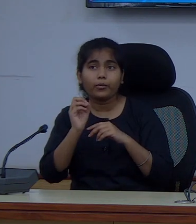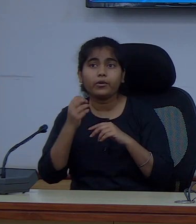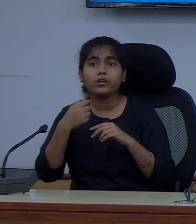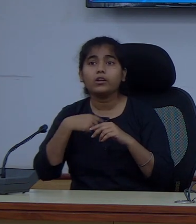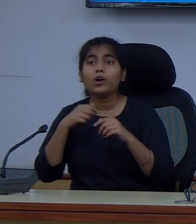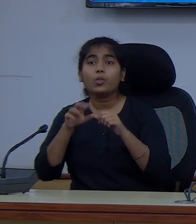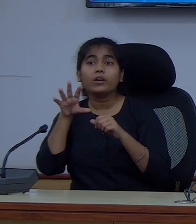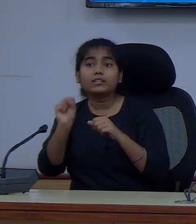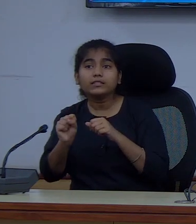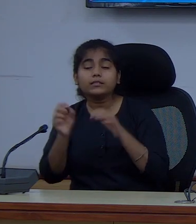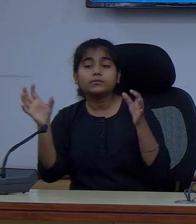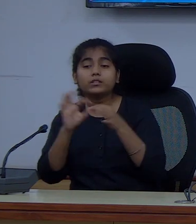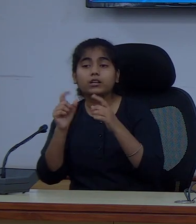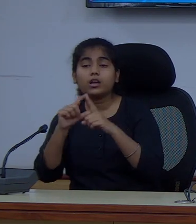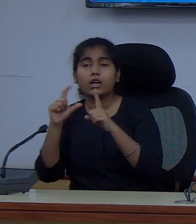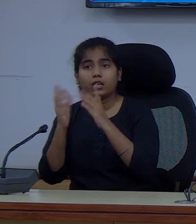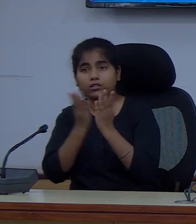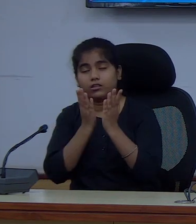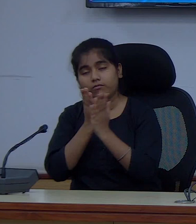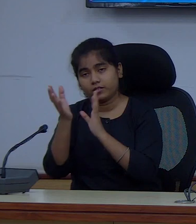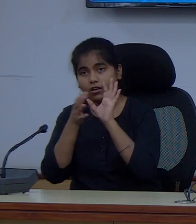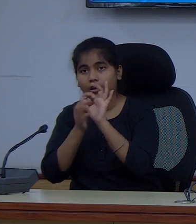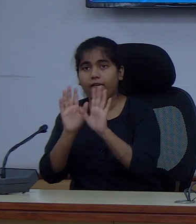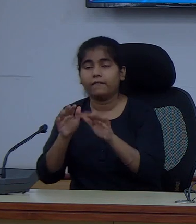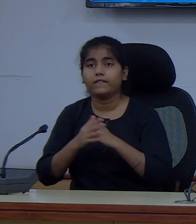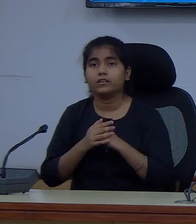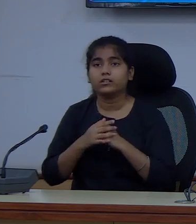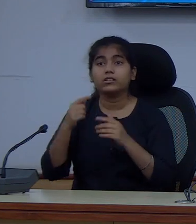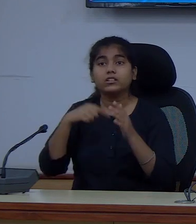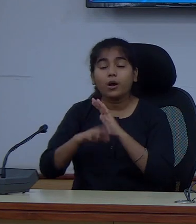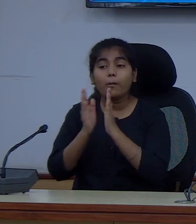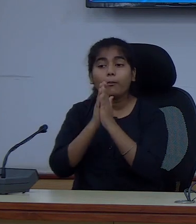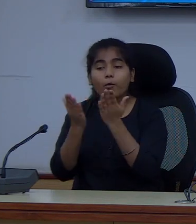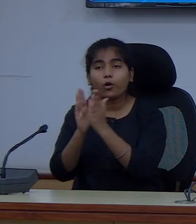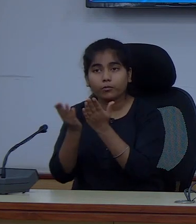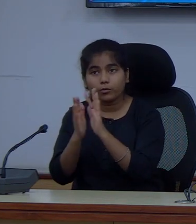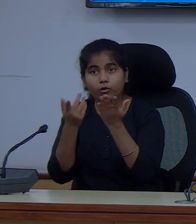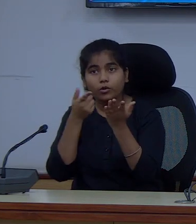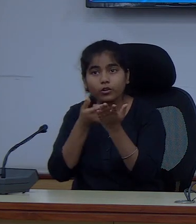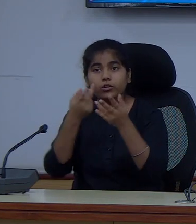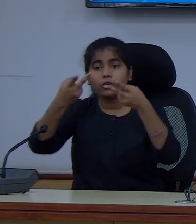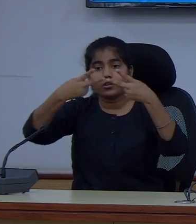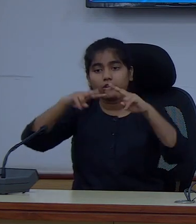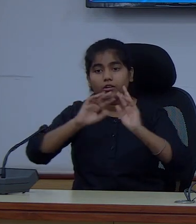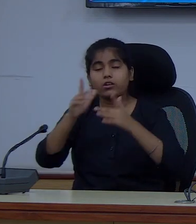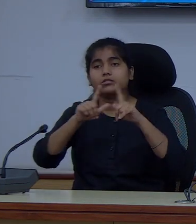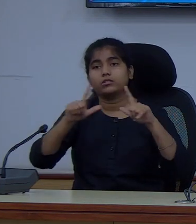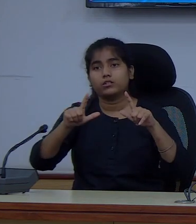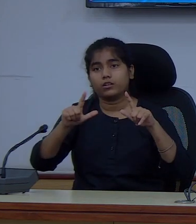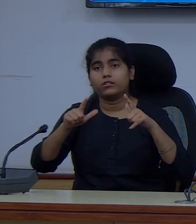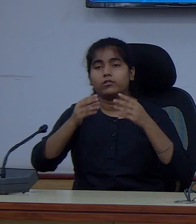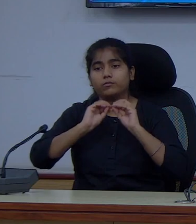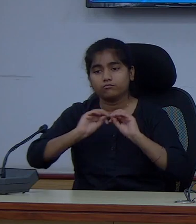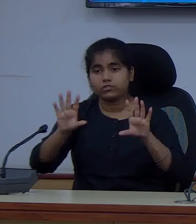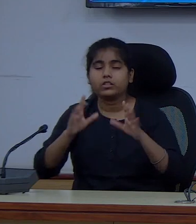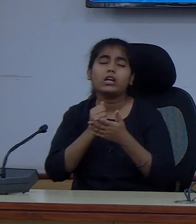आता है कि उसको ब्रेल में किताबें हमने दे दी। अब जिसको सुनाई नहीं देता, एक्सेसिबिलिटी का एक डायमेंशन एजुकेशन से रिलेटेड भी